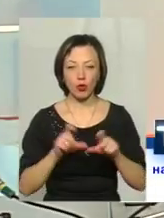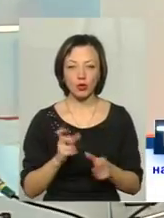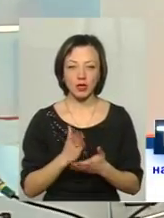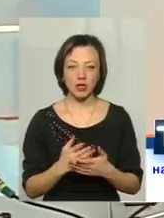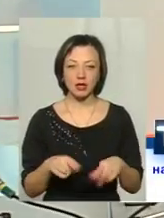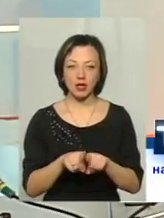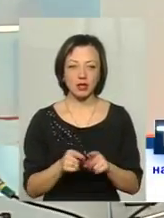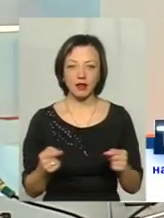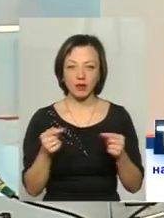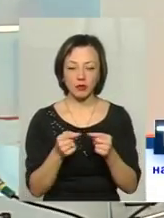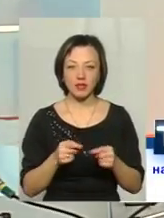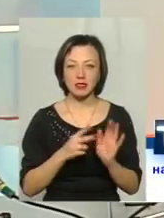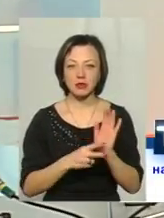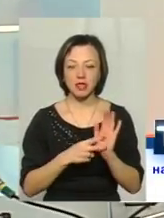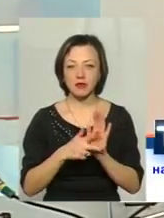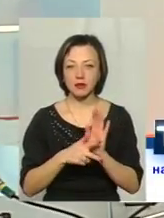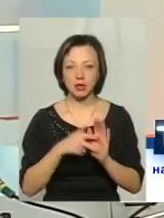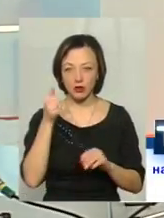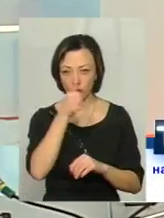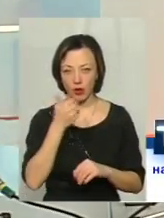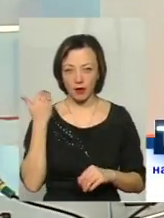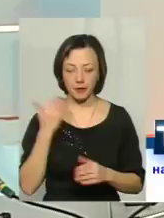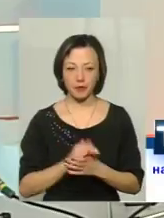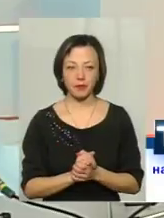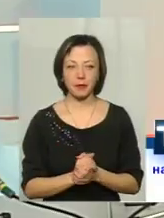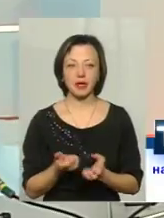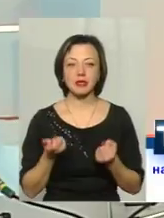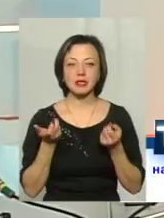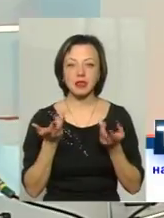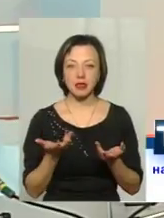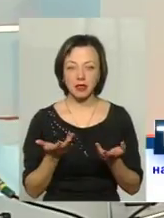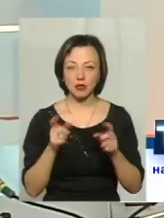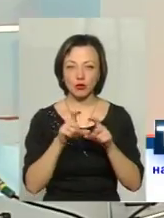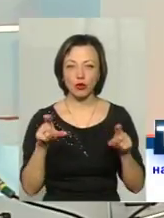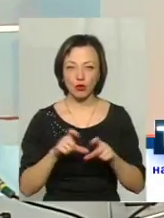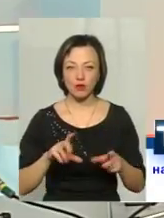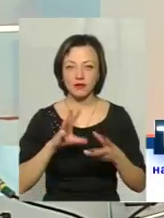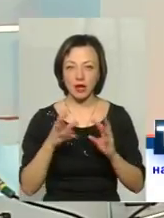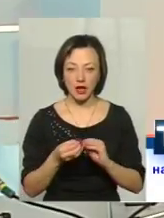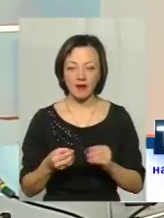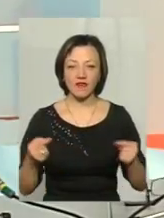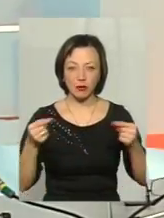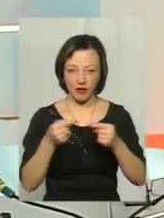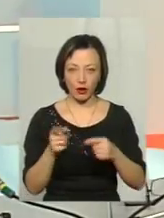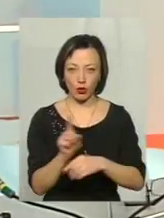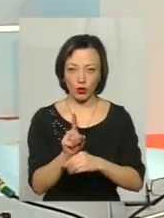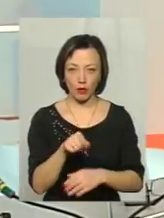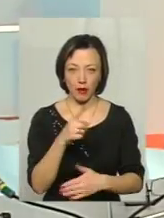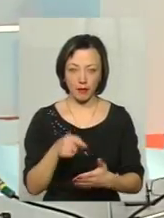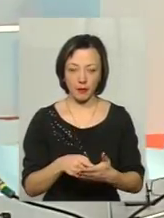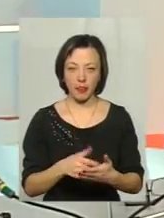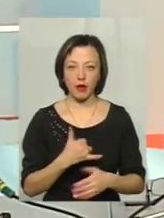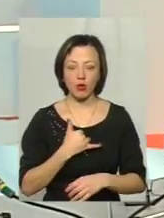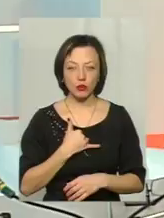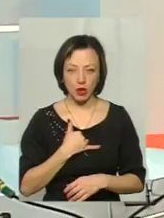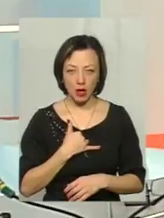вони теж не відповідають. Вони 70-80-х років. Скільки споруд, які є в місті, взагалі відповідають нормам? Значить, в нас